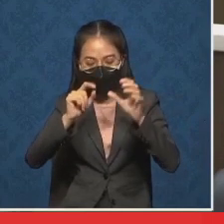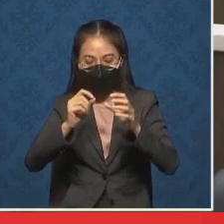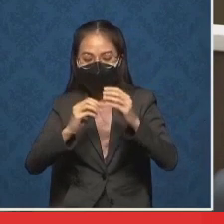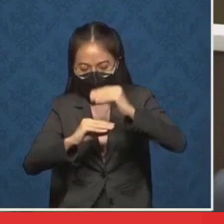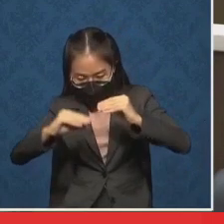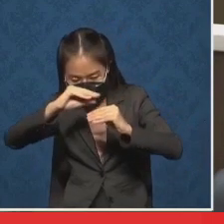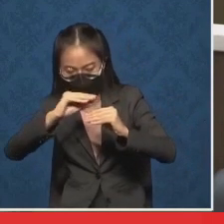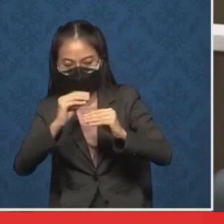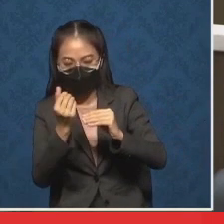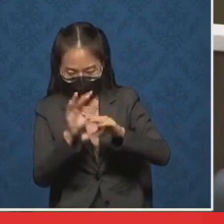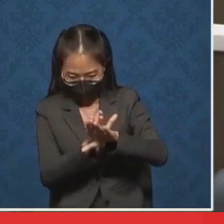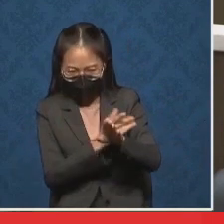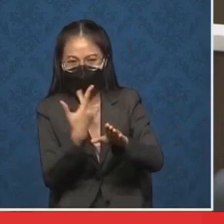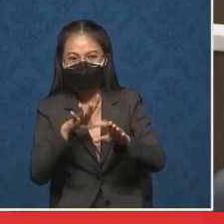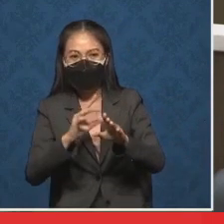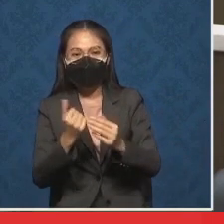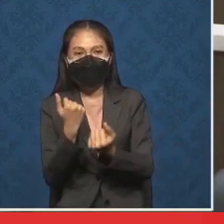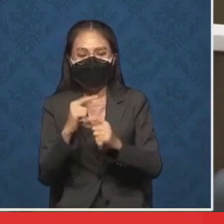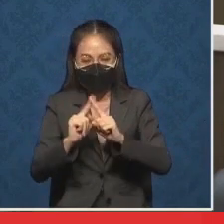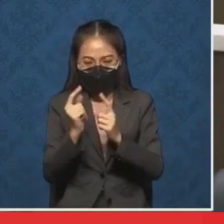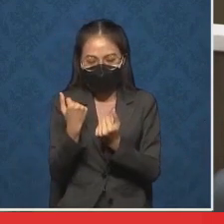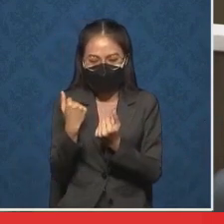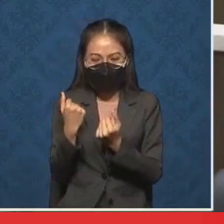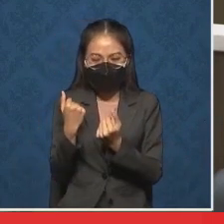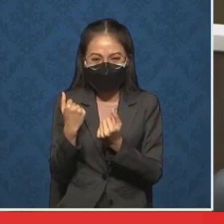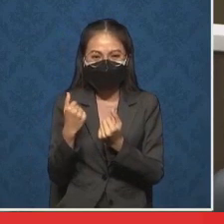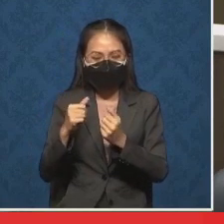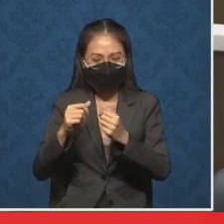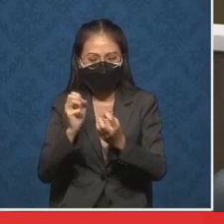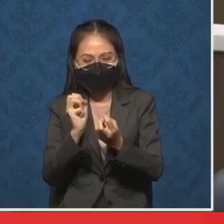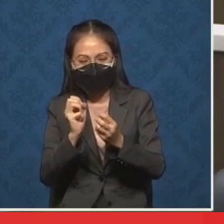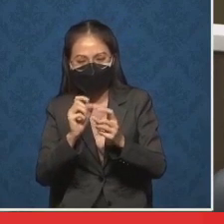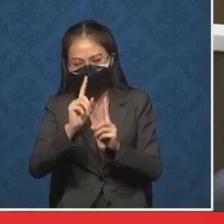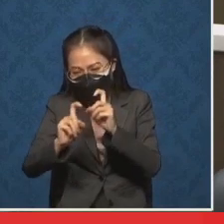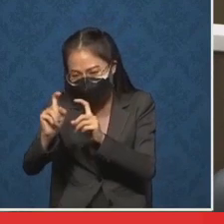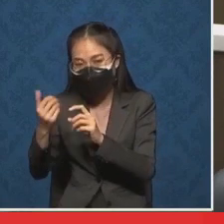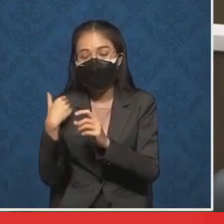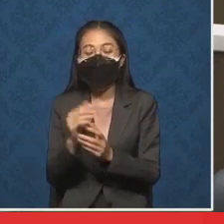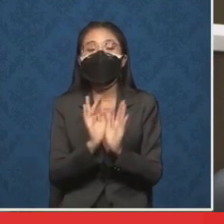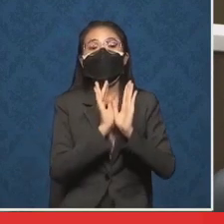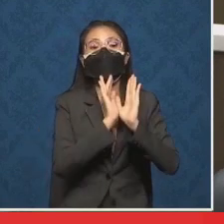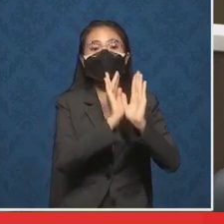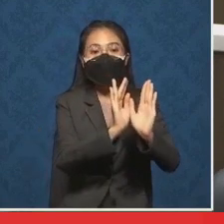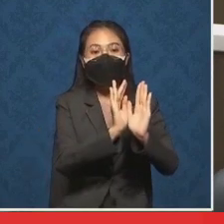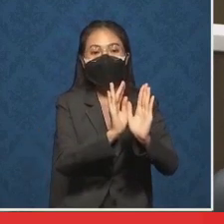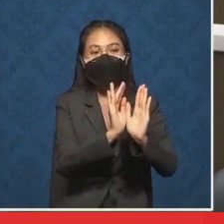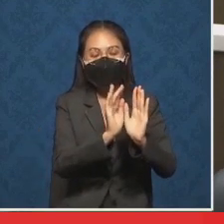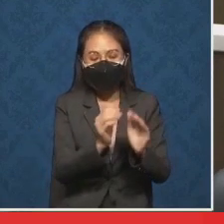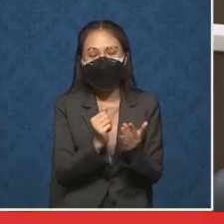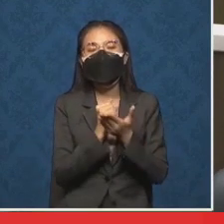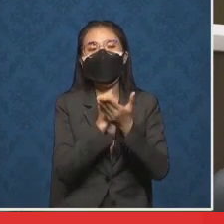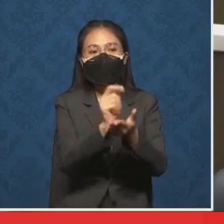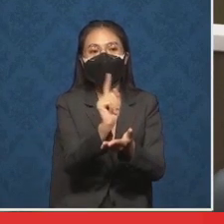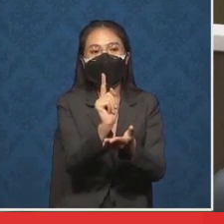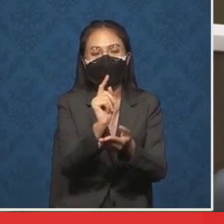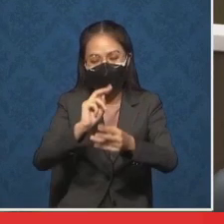ำรุดก็เกินศักยภาพของอบต.ฝากยังกรมส่งเสริมการปกครองส่วนท้องถิ่นกรุณาไป